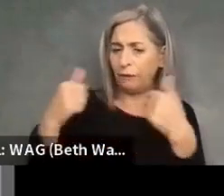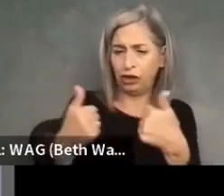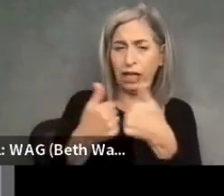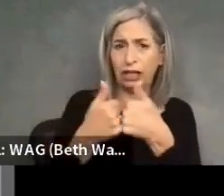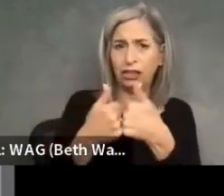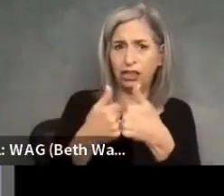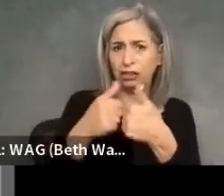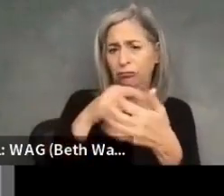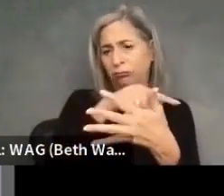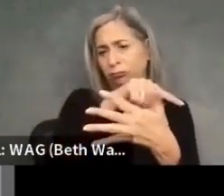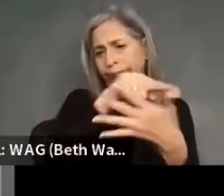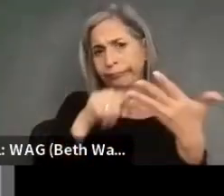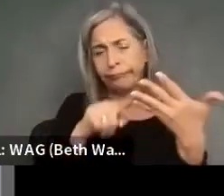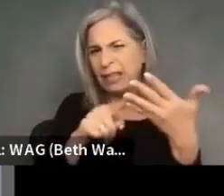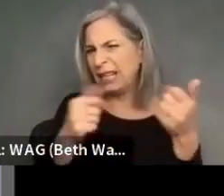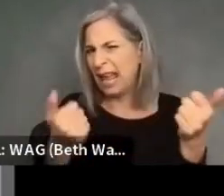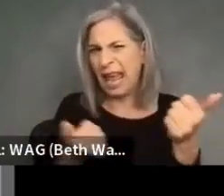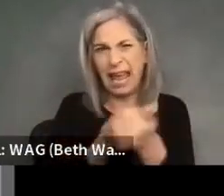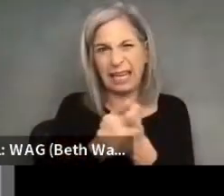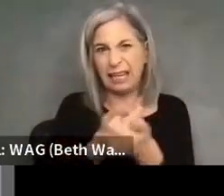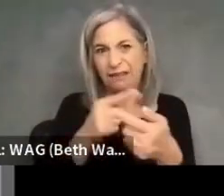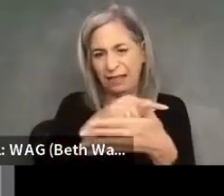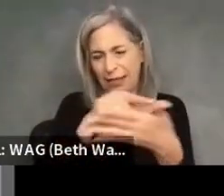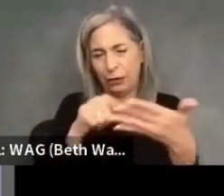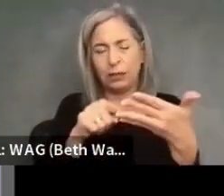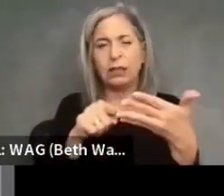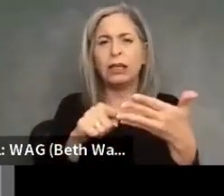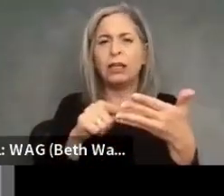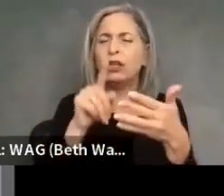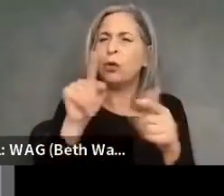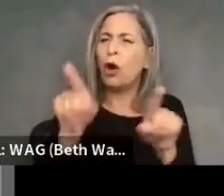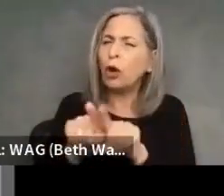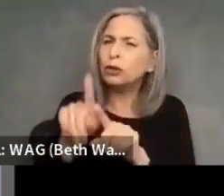可以清晰的意识到你有这方面的问题，